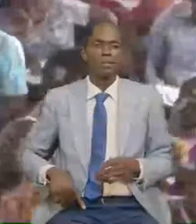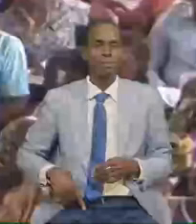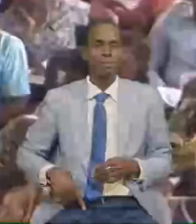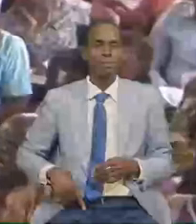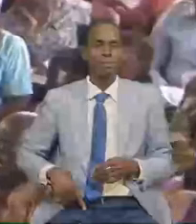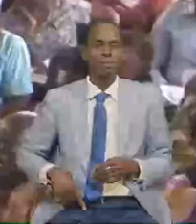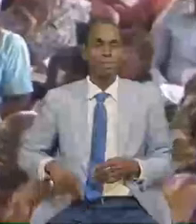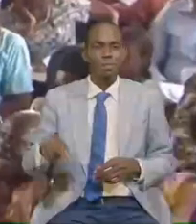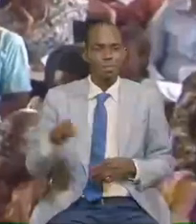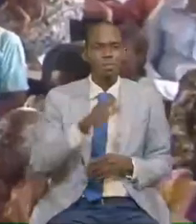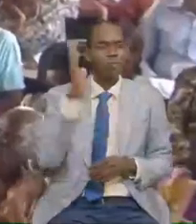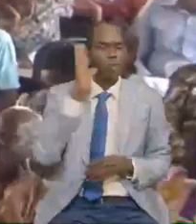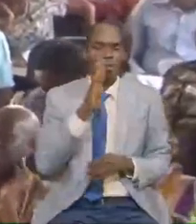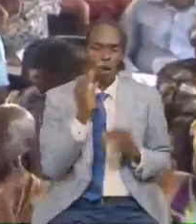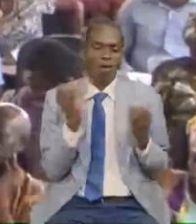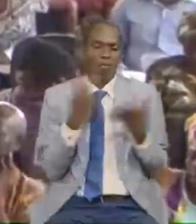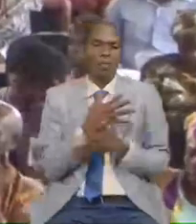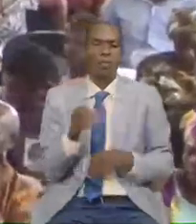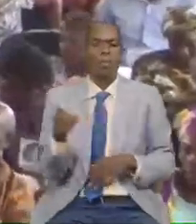Ils te craindront.